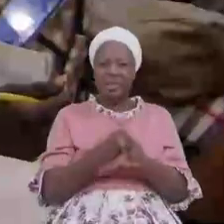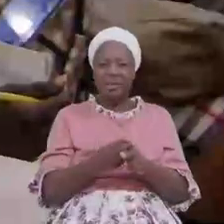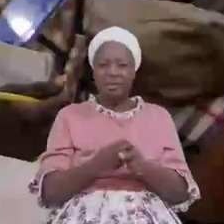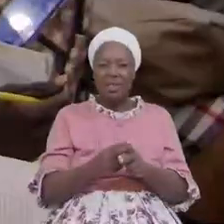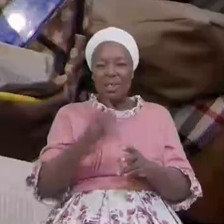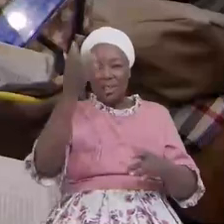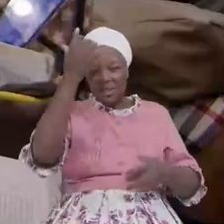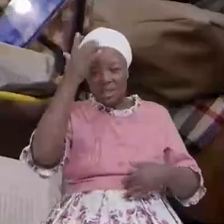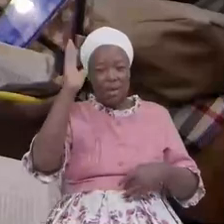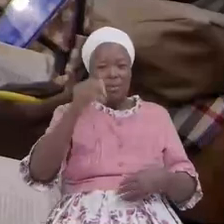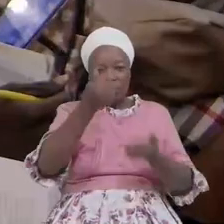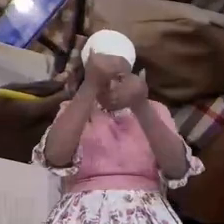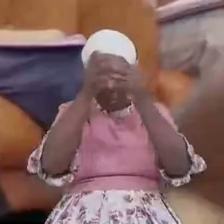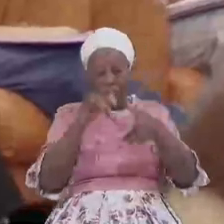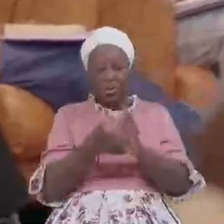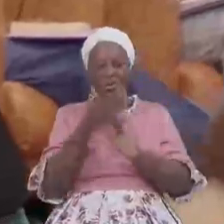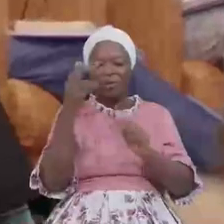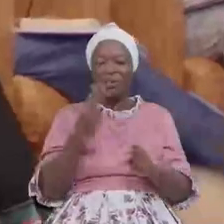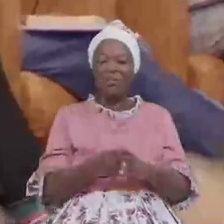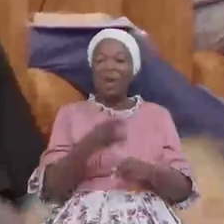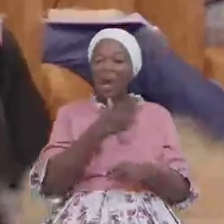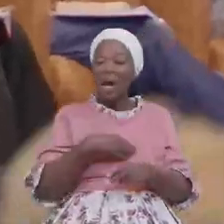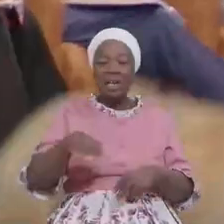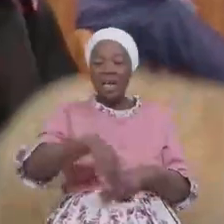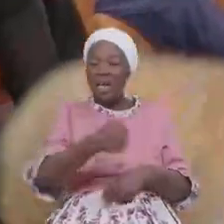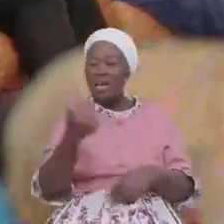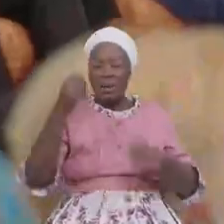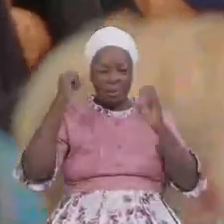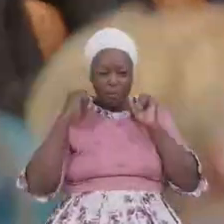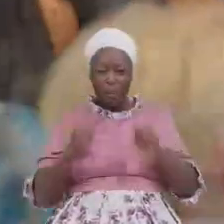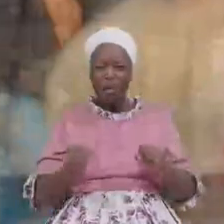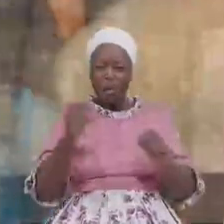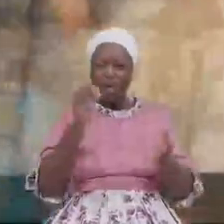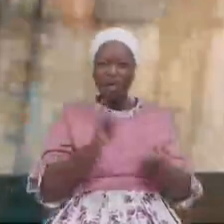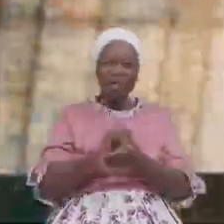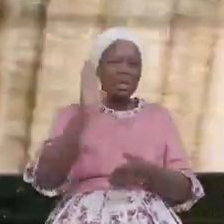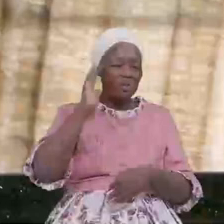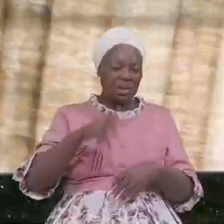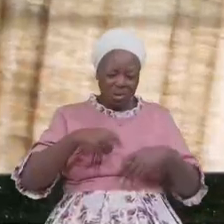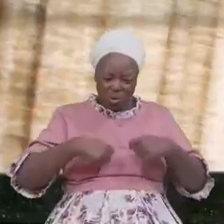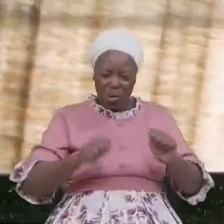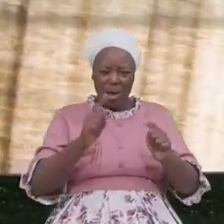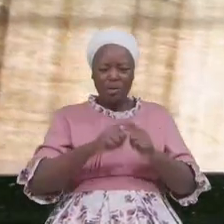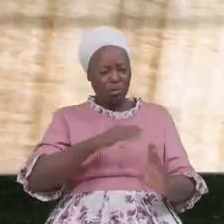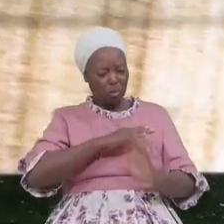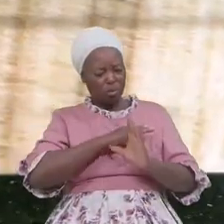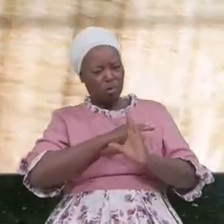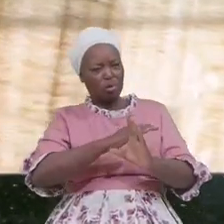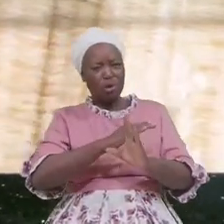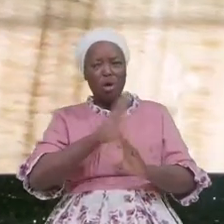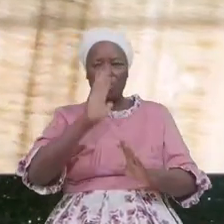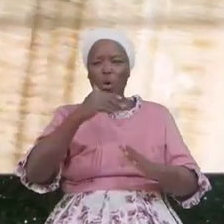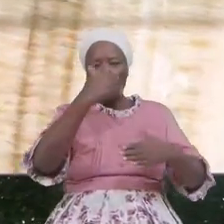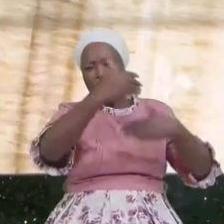vont obéir. Et toute puissance qui va essayer d'obstruer ton